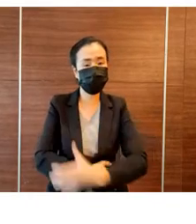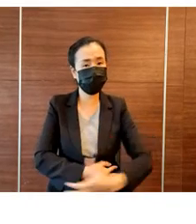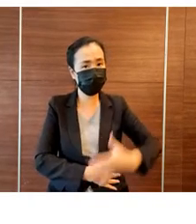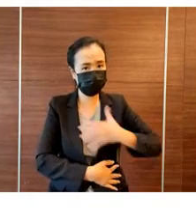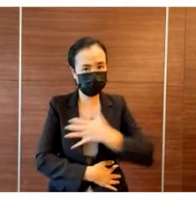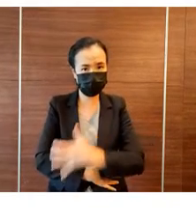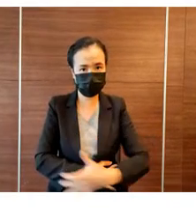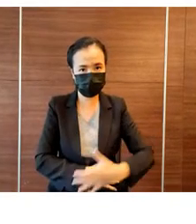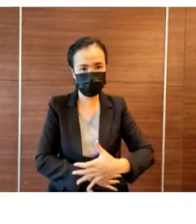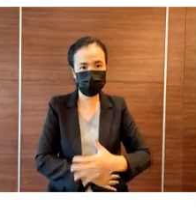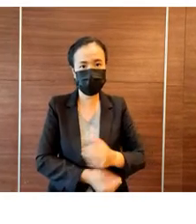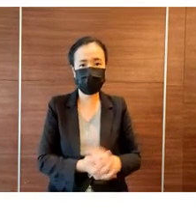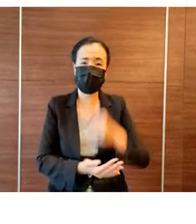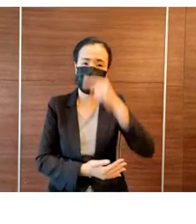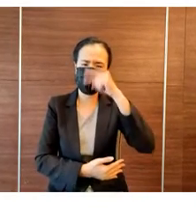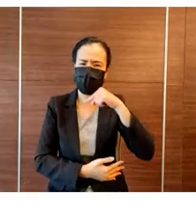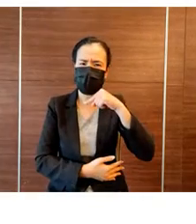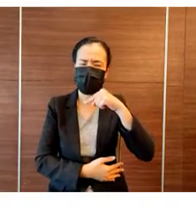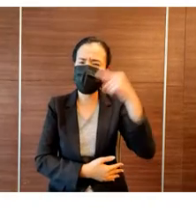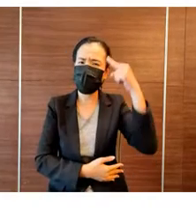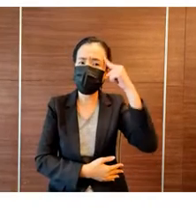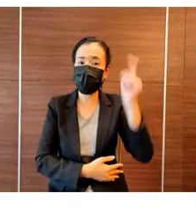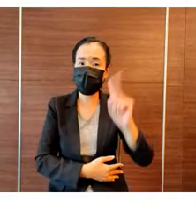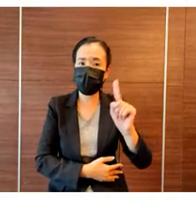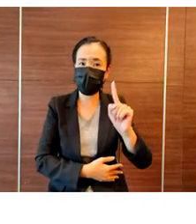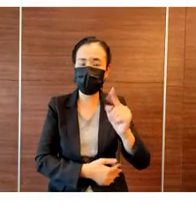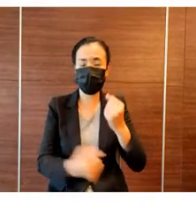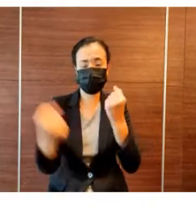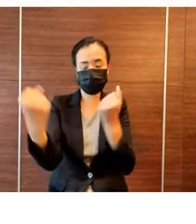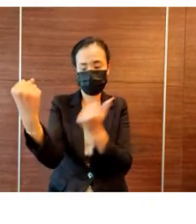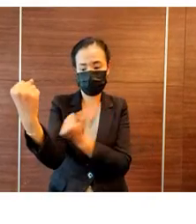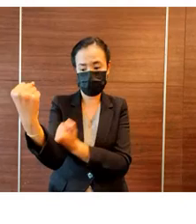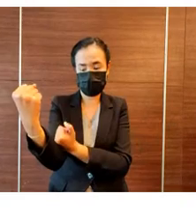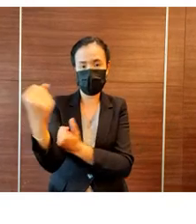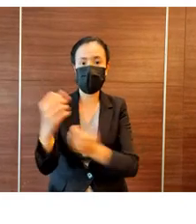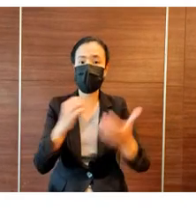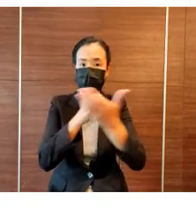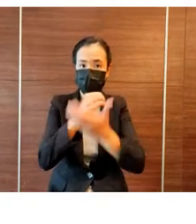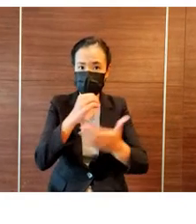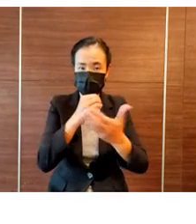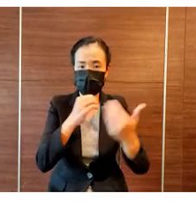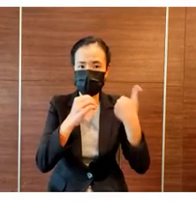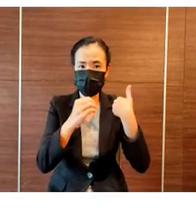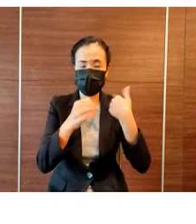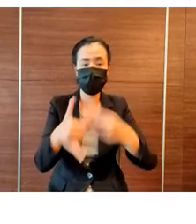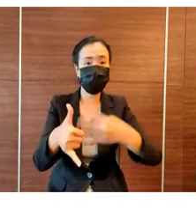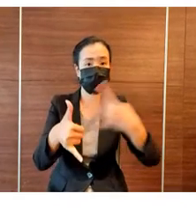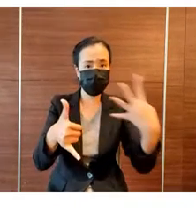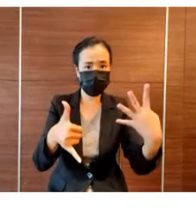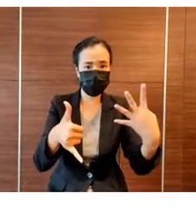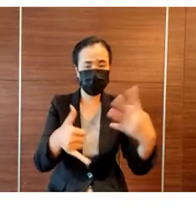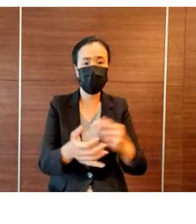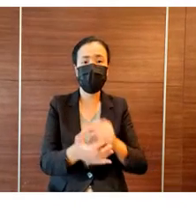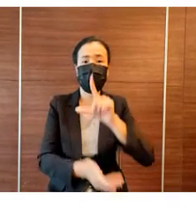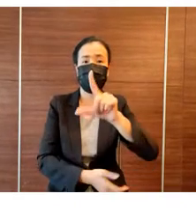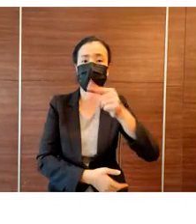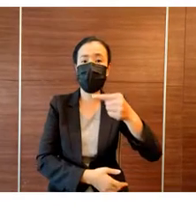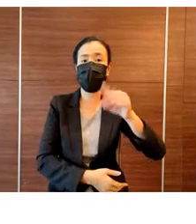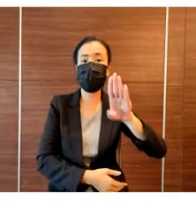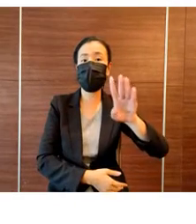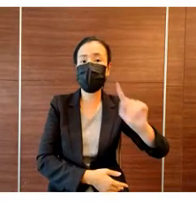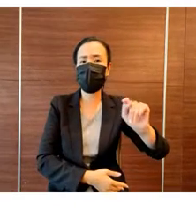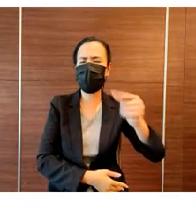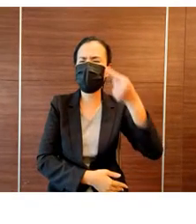าะในประเทศไทยยังไงสำหรับคนที่เป็นผู้ใช้ยาใช้สารเสพติดที่มีความหลากหลายทางเพศนะสำหรับมองภา